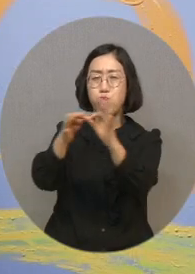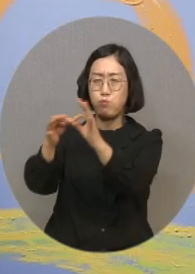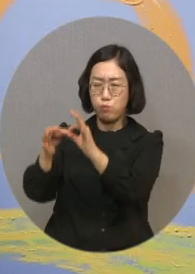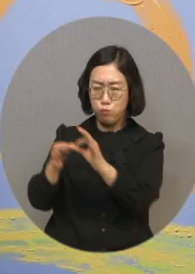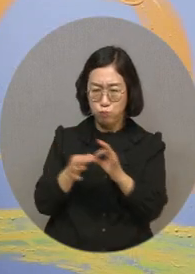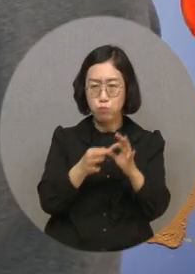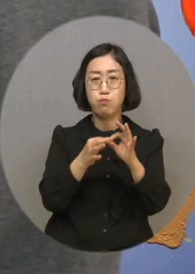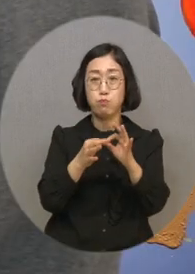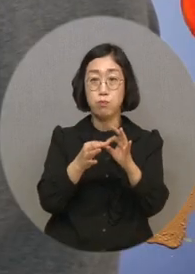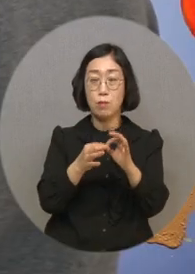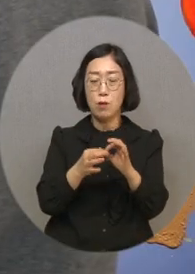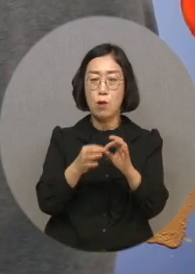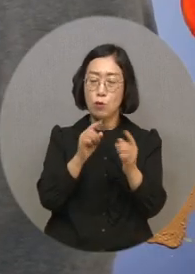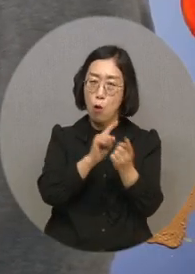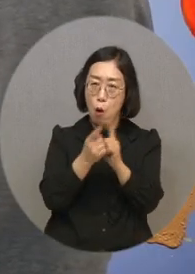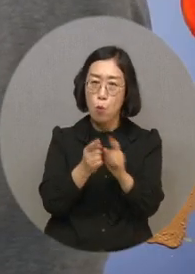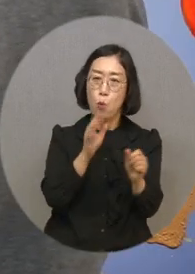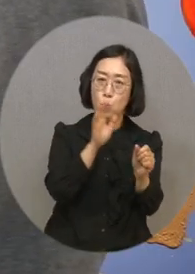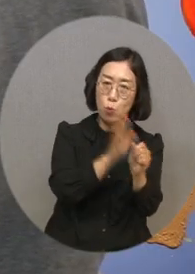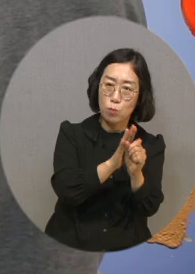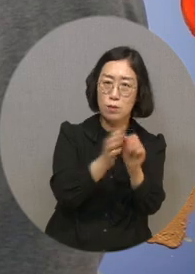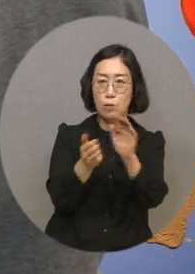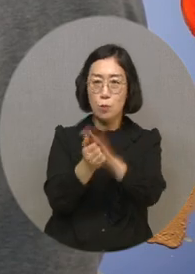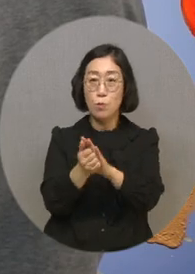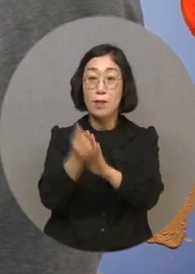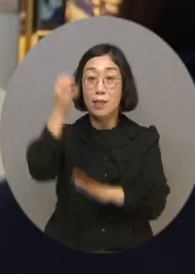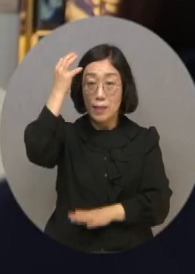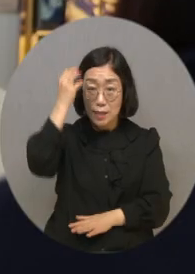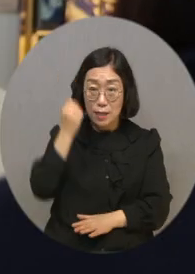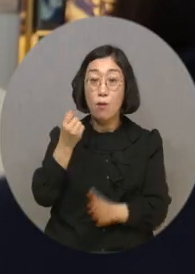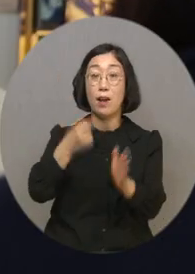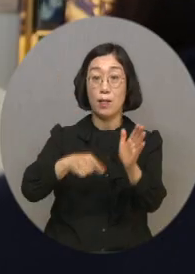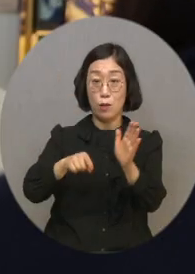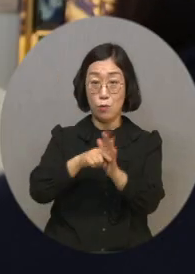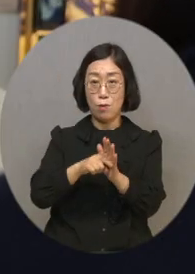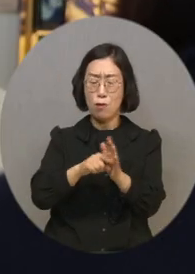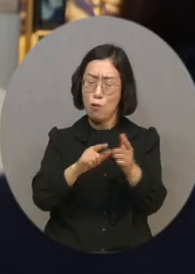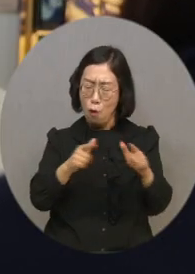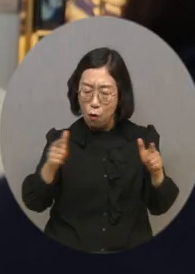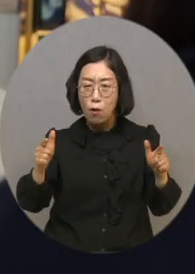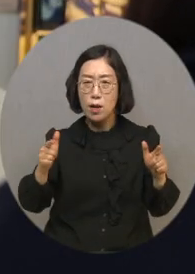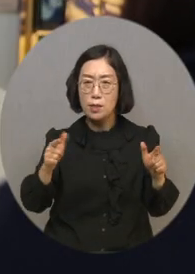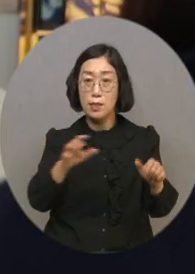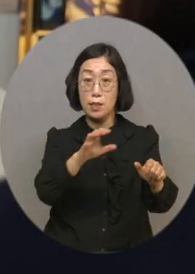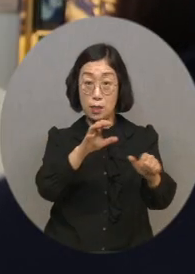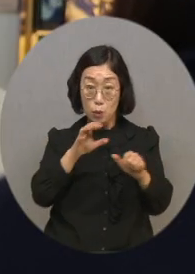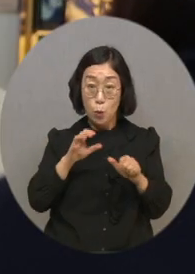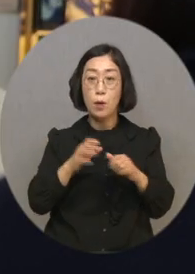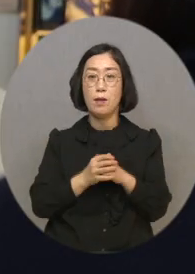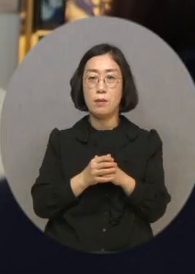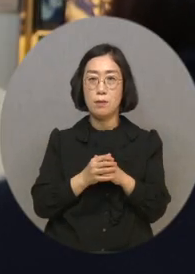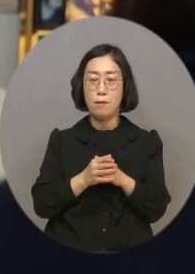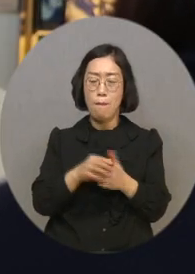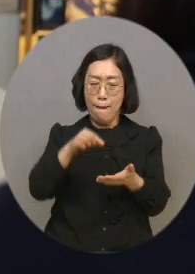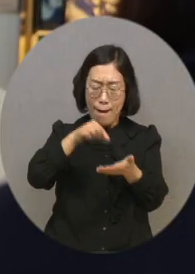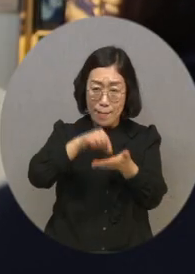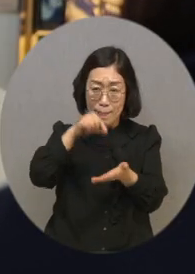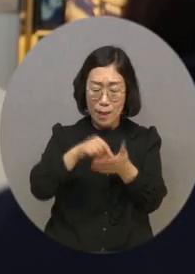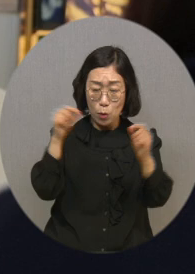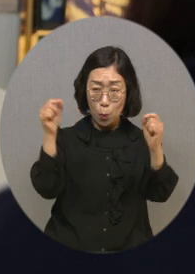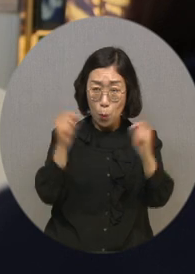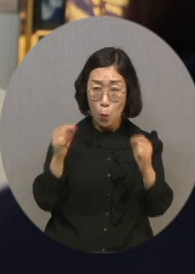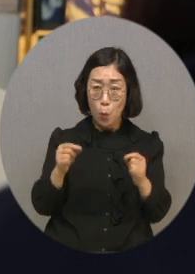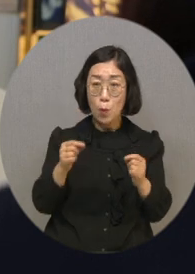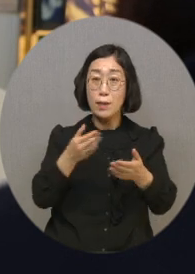패러다임과 상생의 의미를 기억하기 위해 작가는 여러 가지 소재를 통해 최소의 표현과